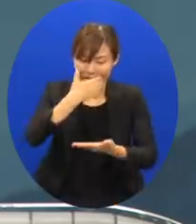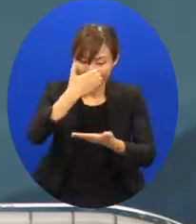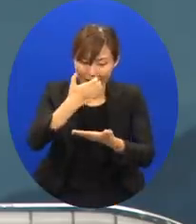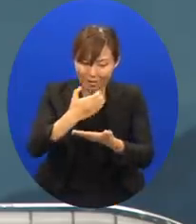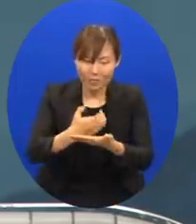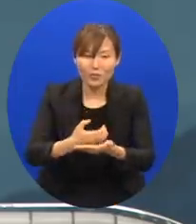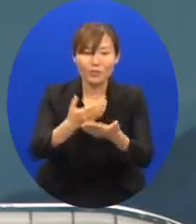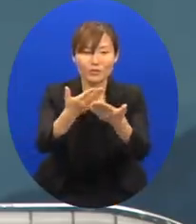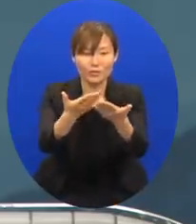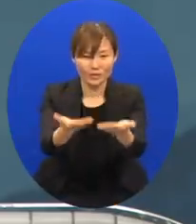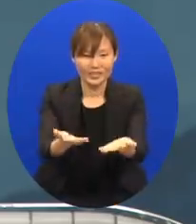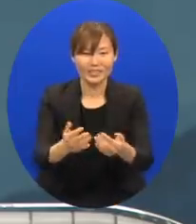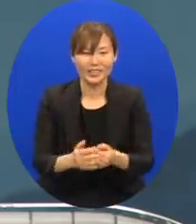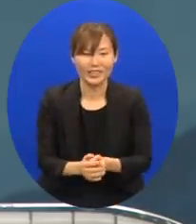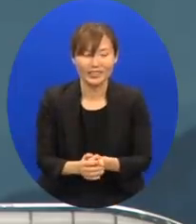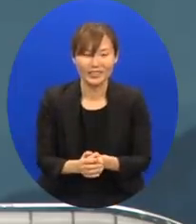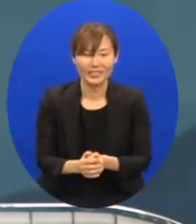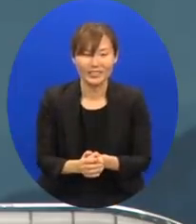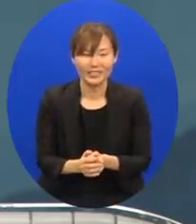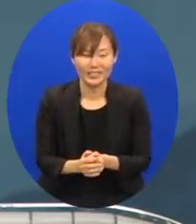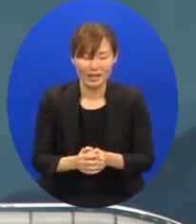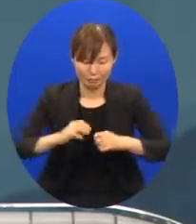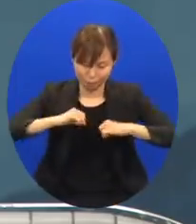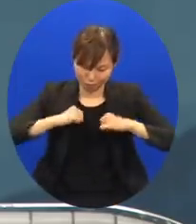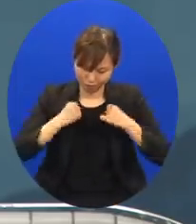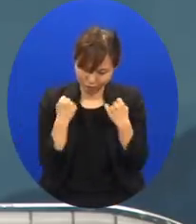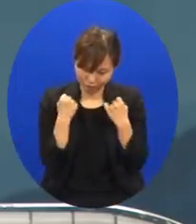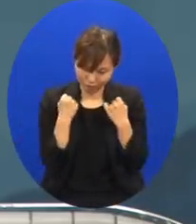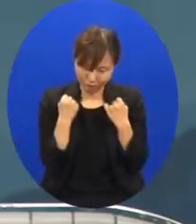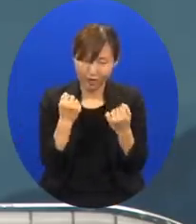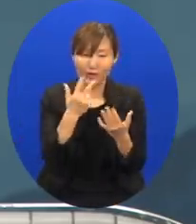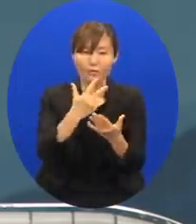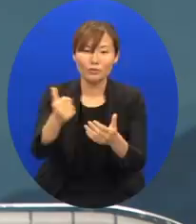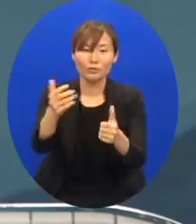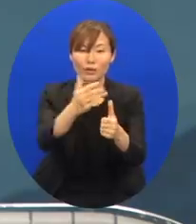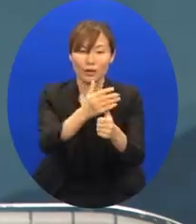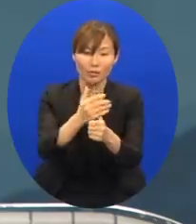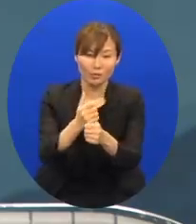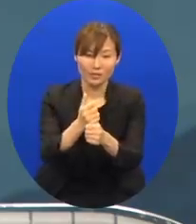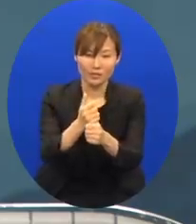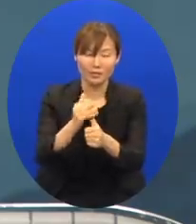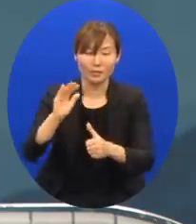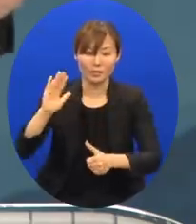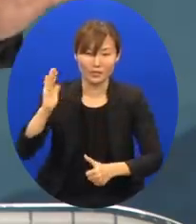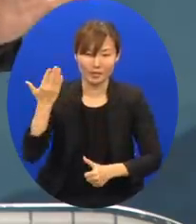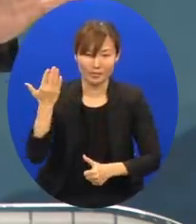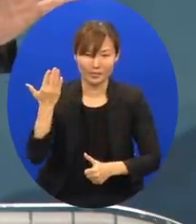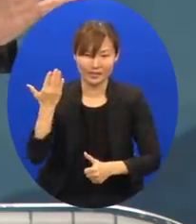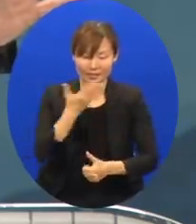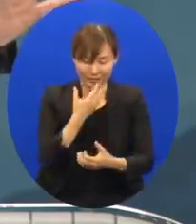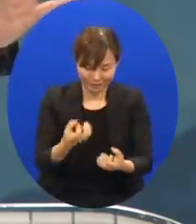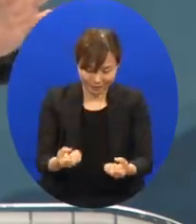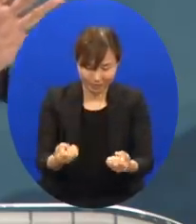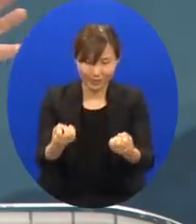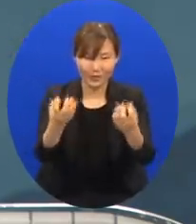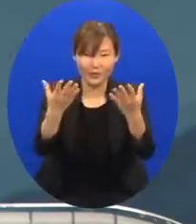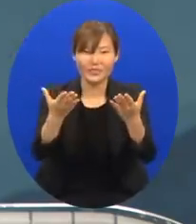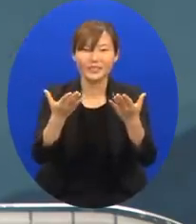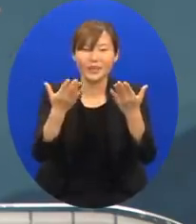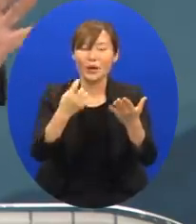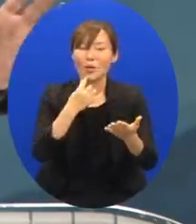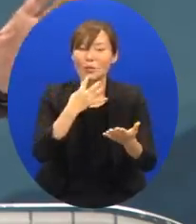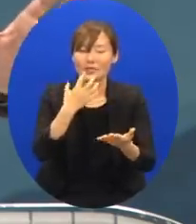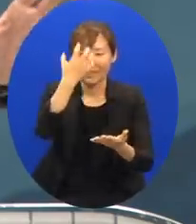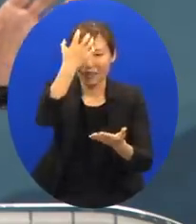때 즉각 순종 해요 주님 앞에 짬 는 거예요 그렇게 되기를 축복한 오직